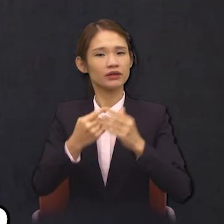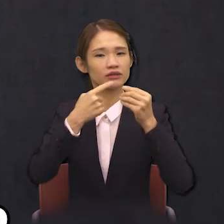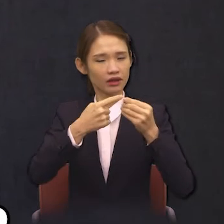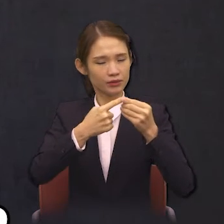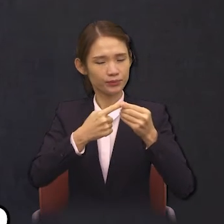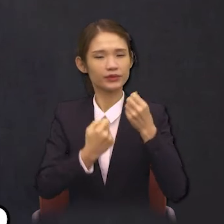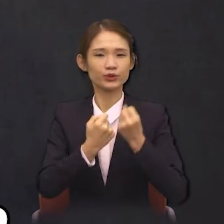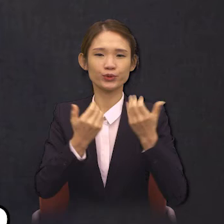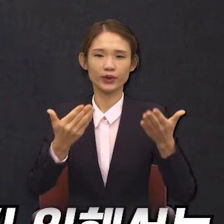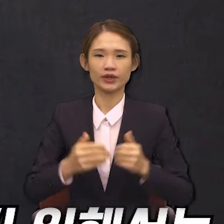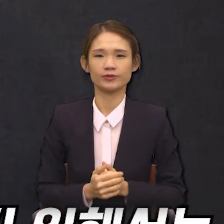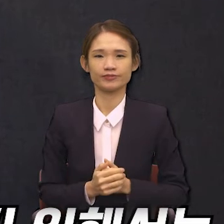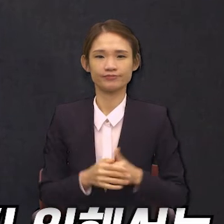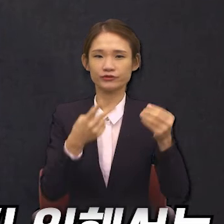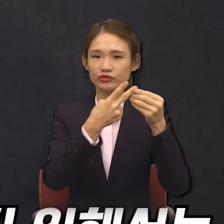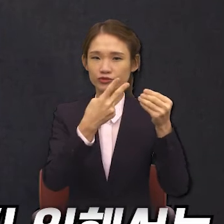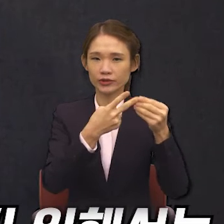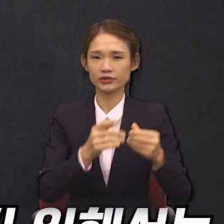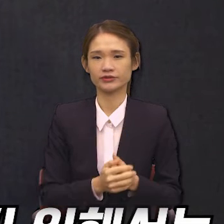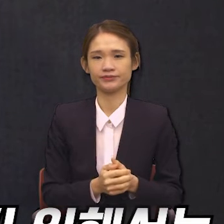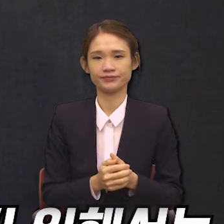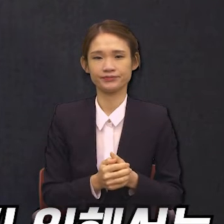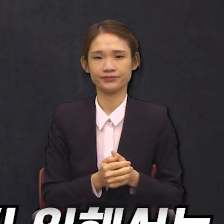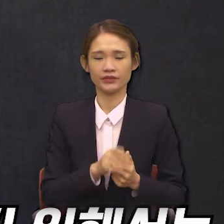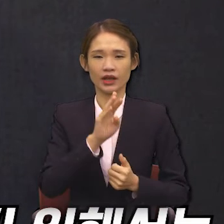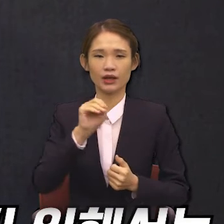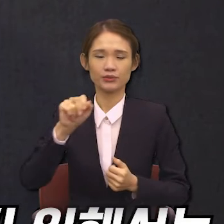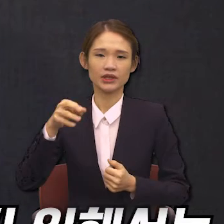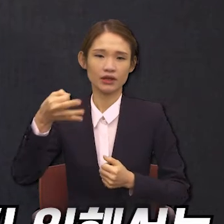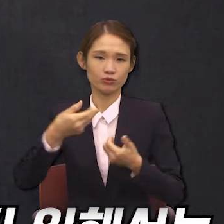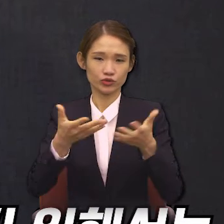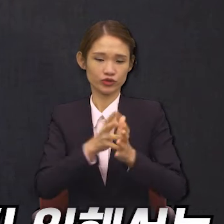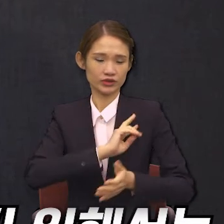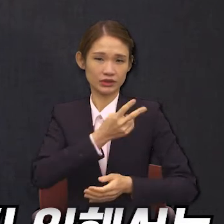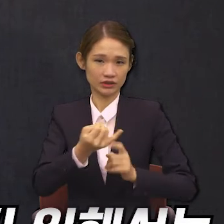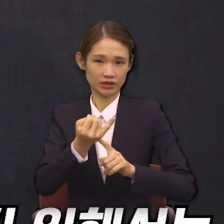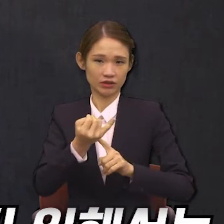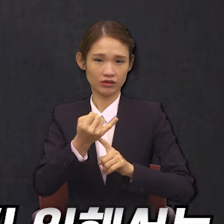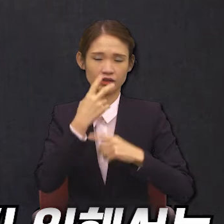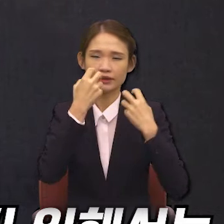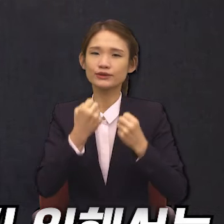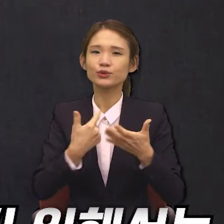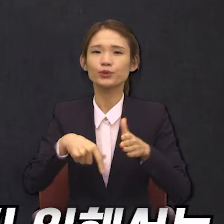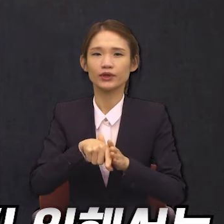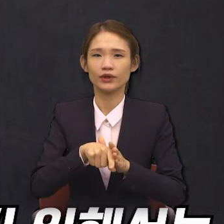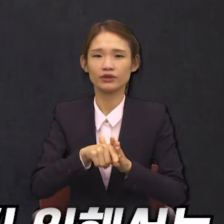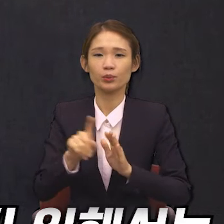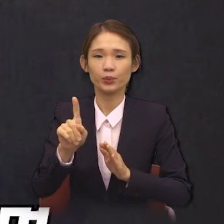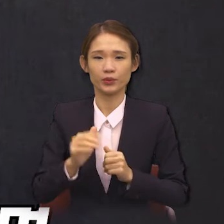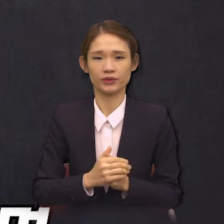부분을 이야기하고 싶고요. 두 번째는 MTF 트랜스젠더들이 생존하기